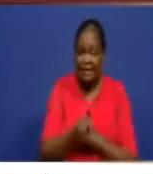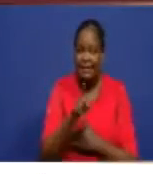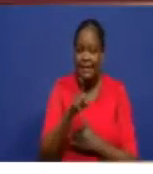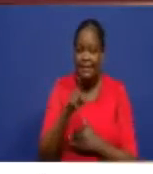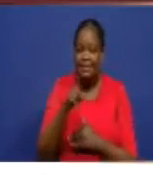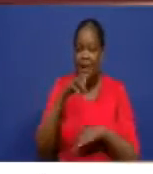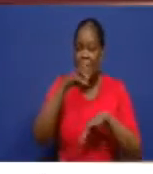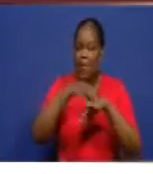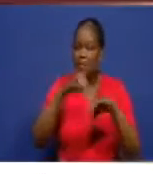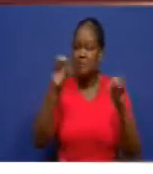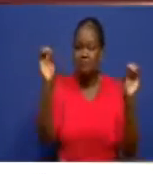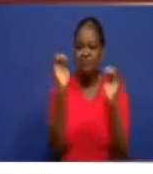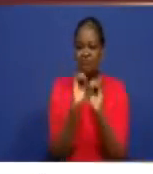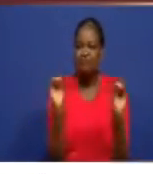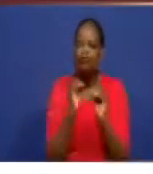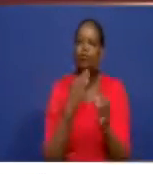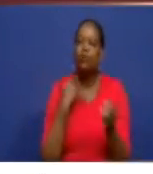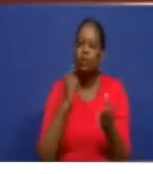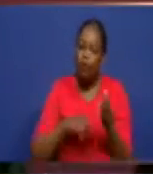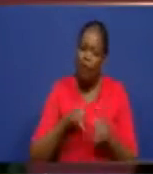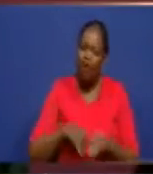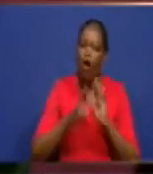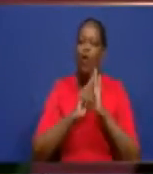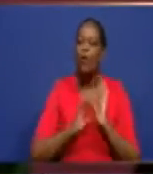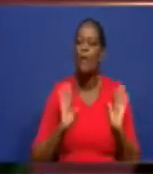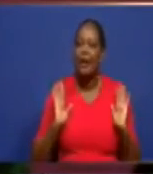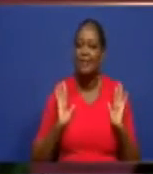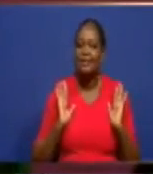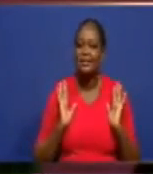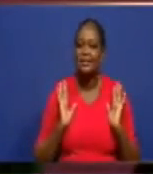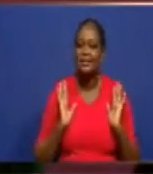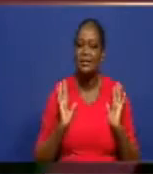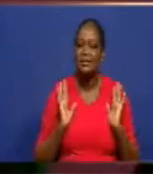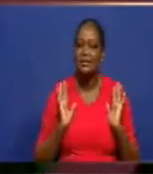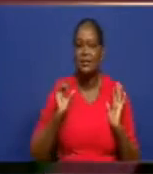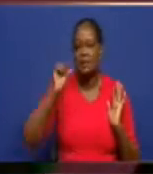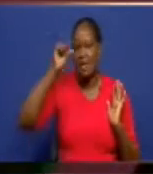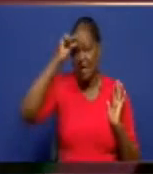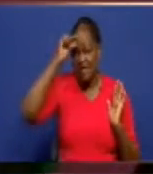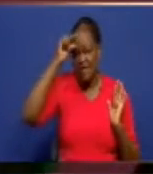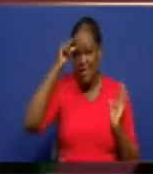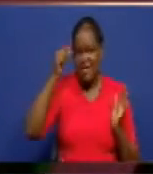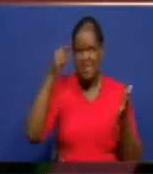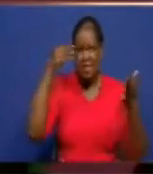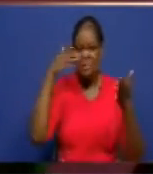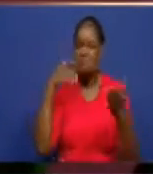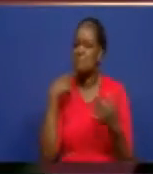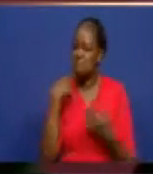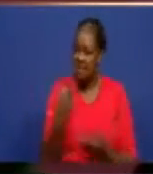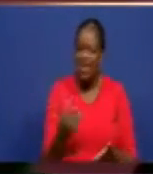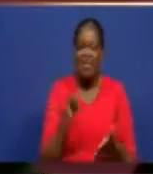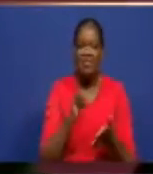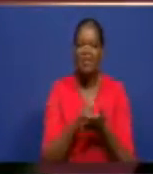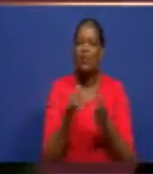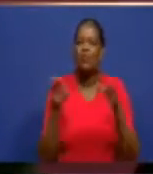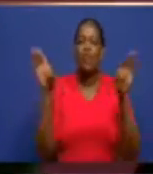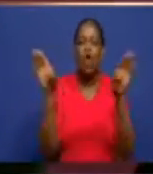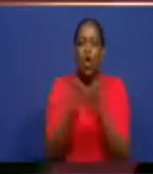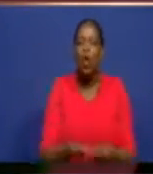msikitini, inataka tufuate sheria. Serikali haijatuambia tufunge